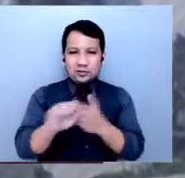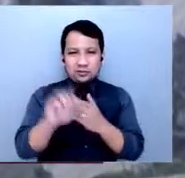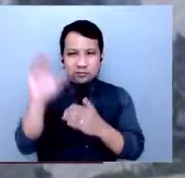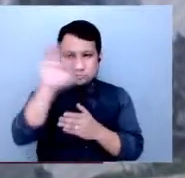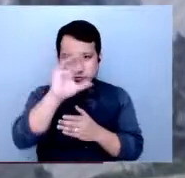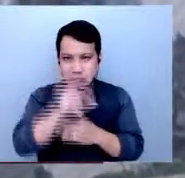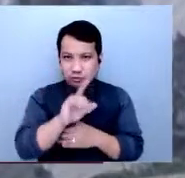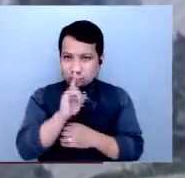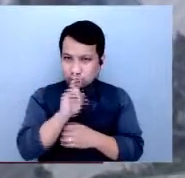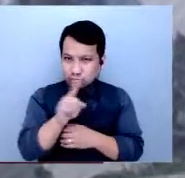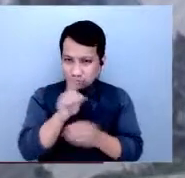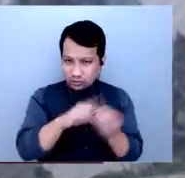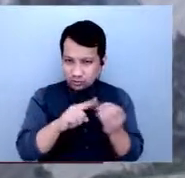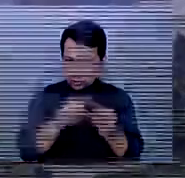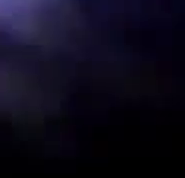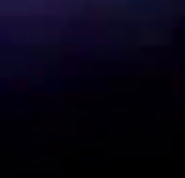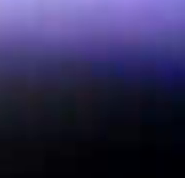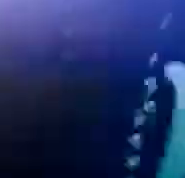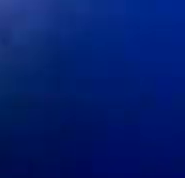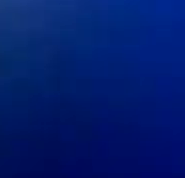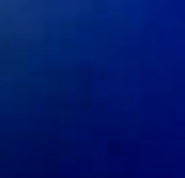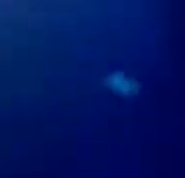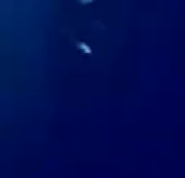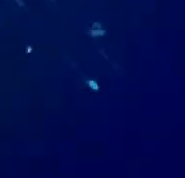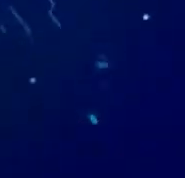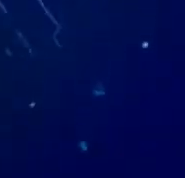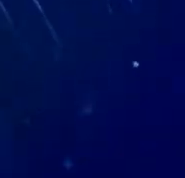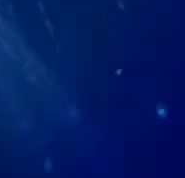tungkol sa MOA Globe.